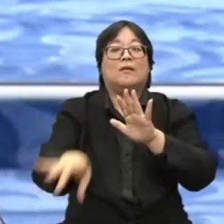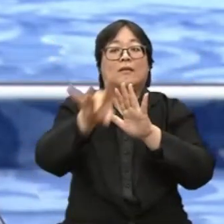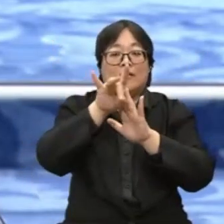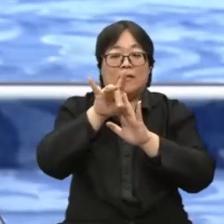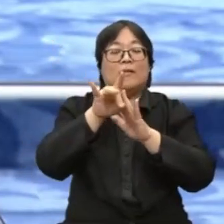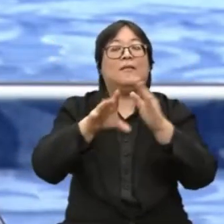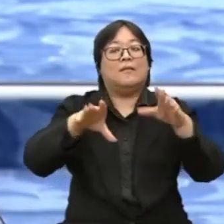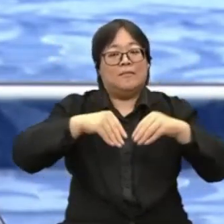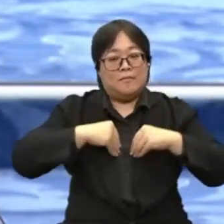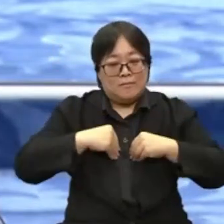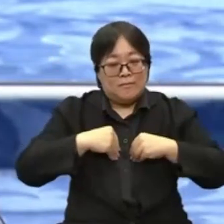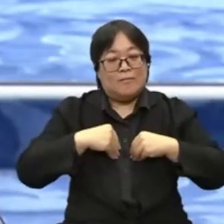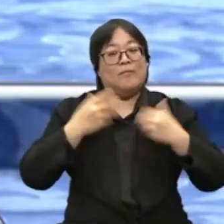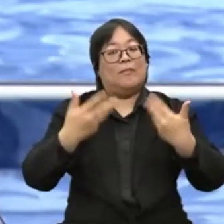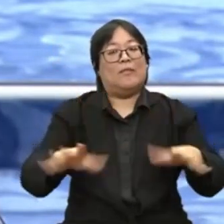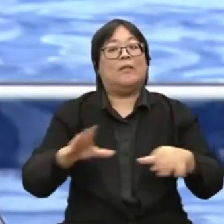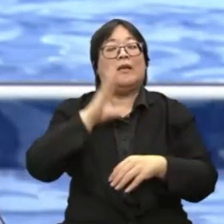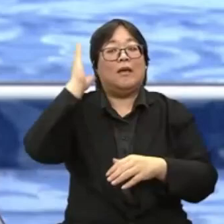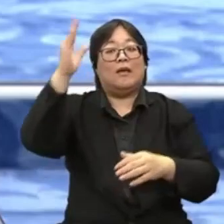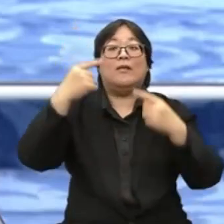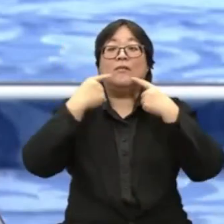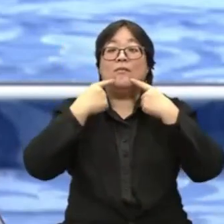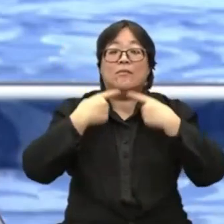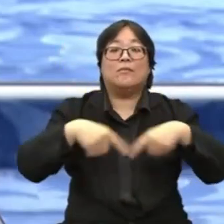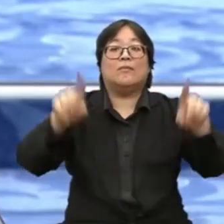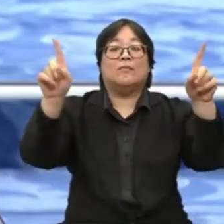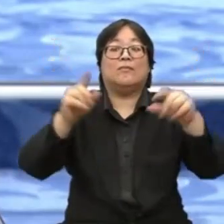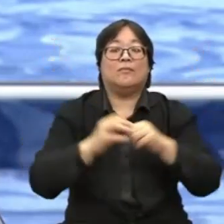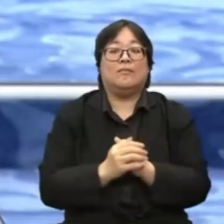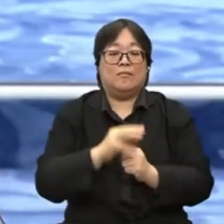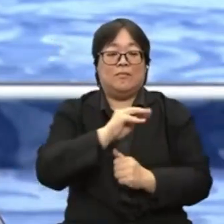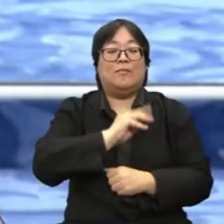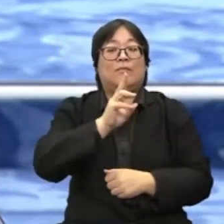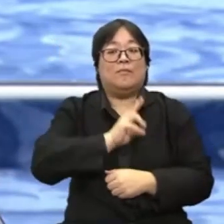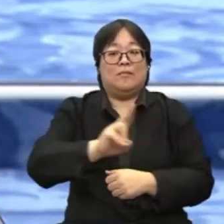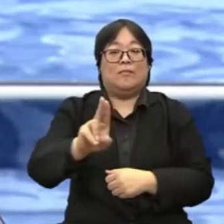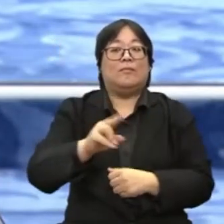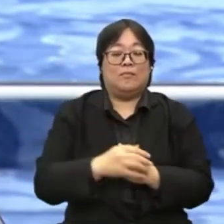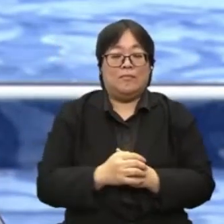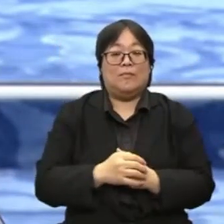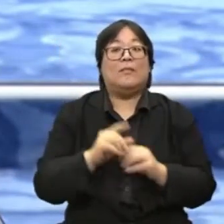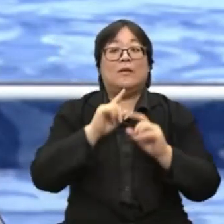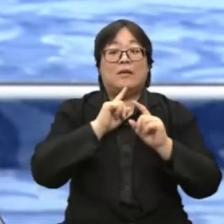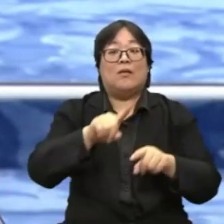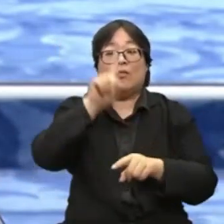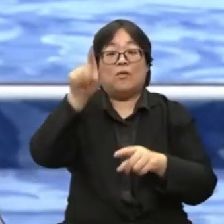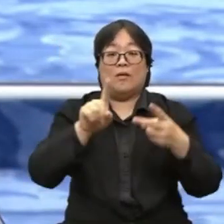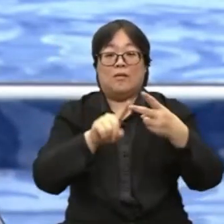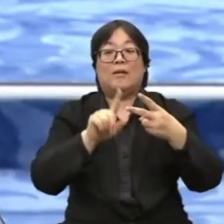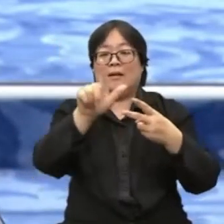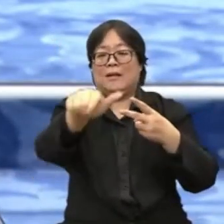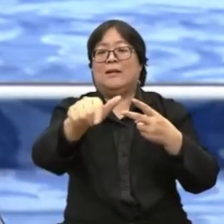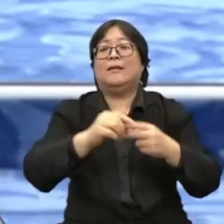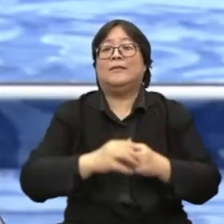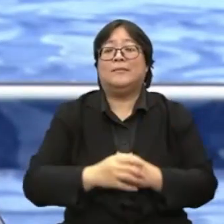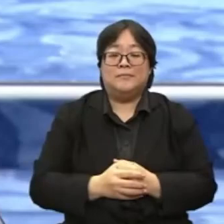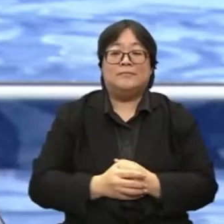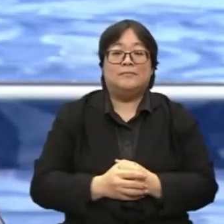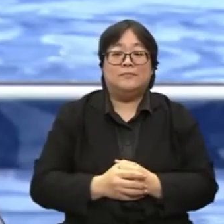diperkenan dan akan diumumkan oleh menteri agugama dalam menjawab soalan kedua sebentar